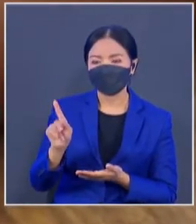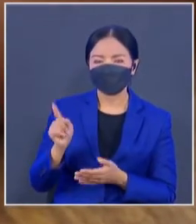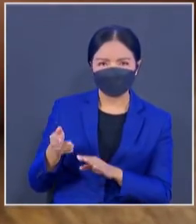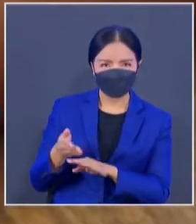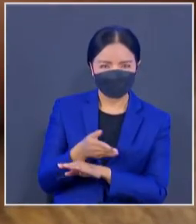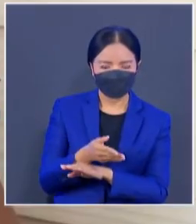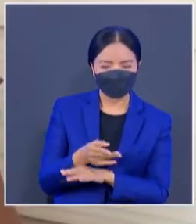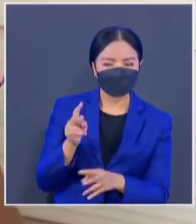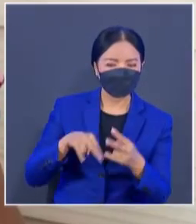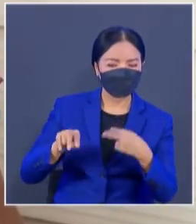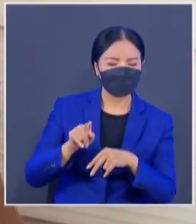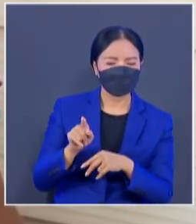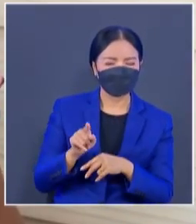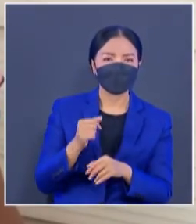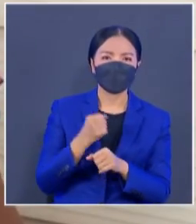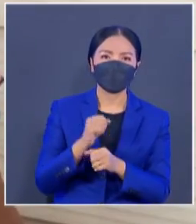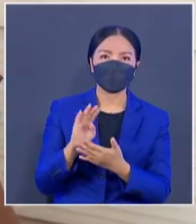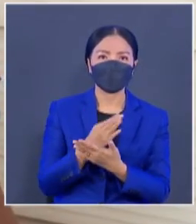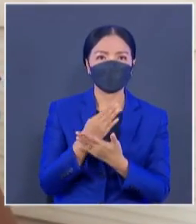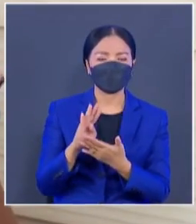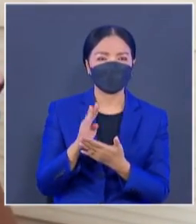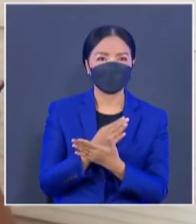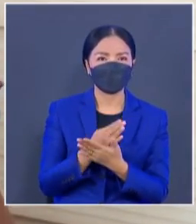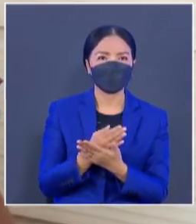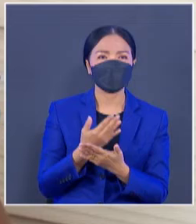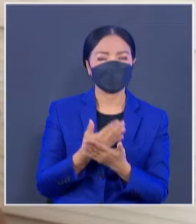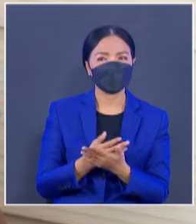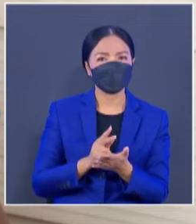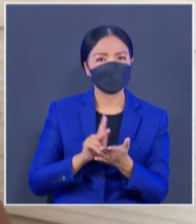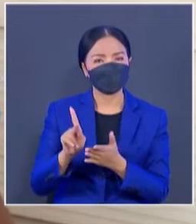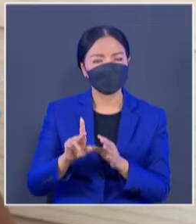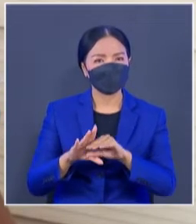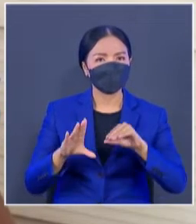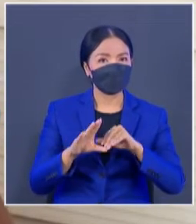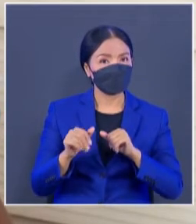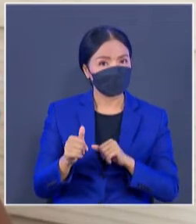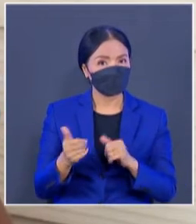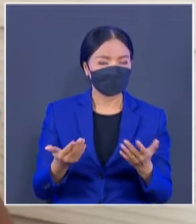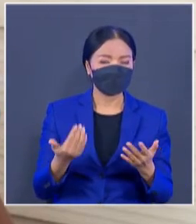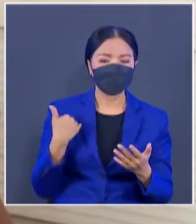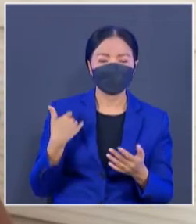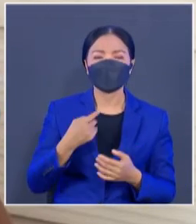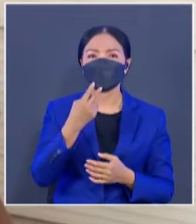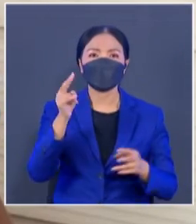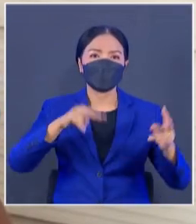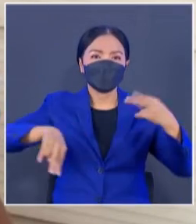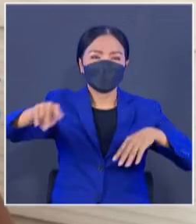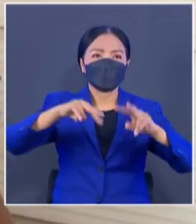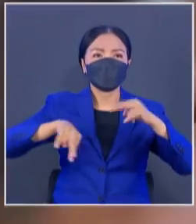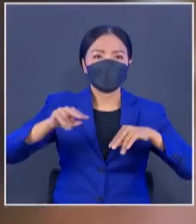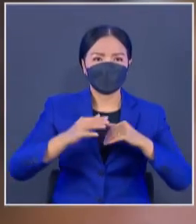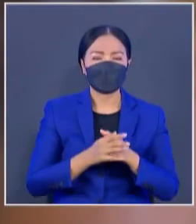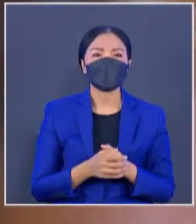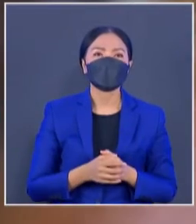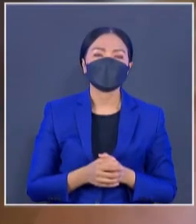ริการที่ได้รับอนุญาตประกอบธุรกิจสินเชื่อจากแบงก์สามารถที่จะตรวจสอบบนเว็บไซต์ของแบงก์ชาติได้นะคะตรงที่เขียนว่าเ